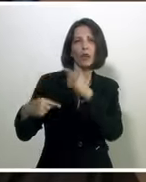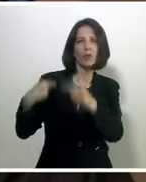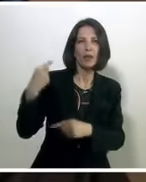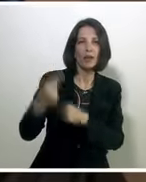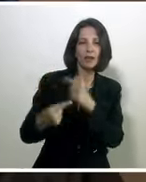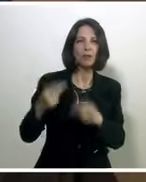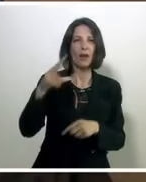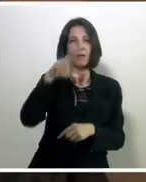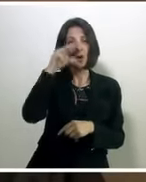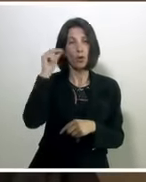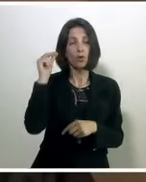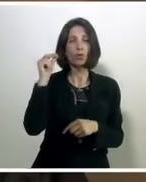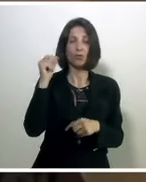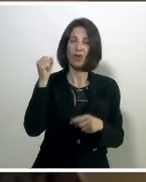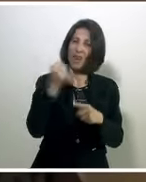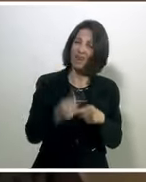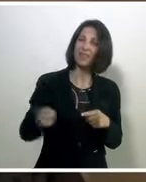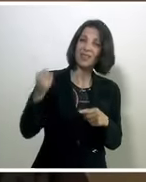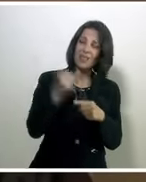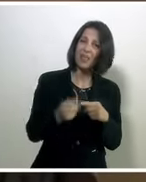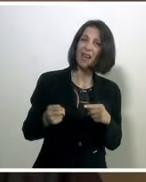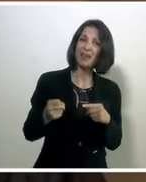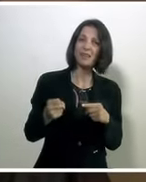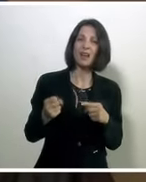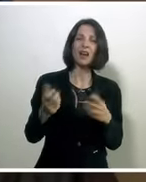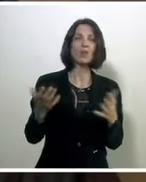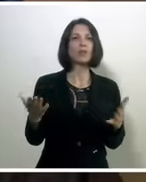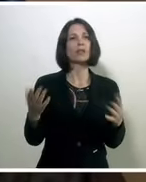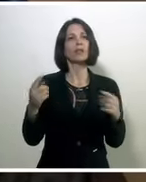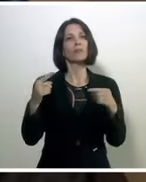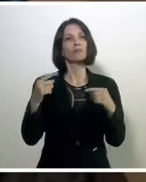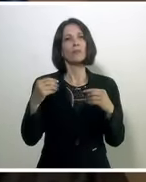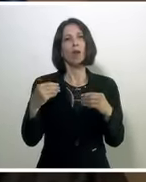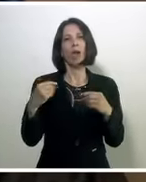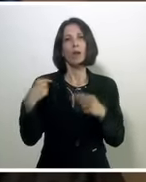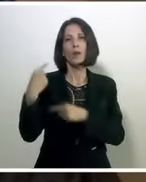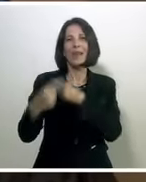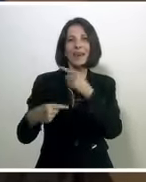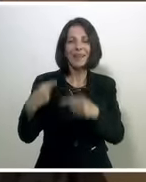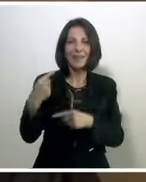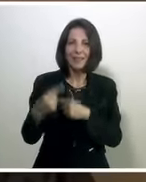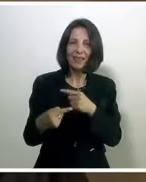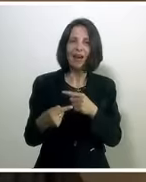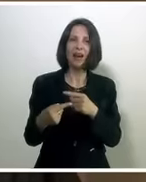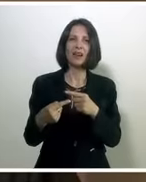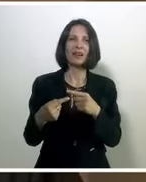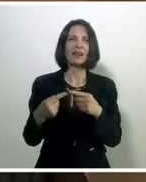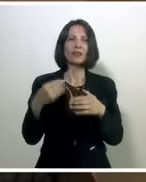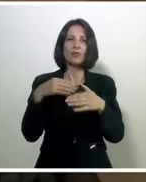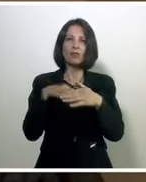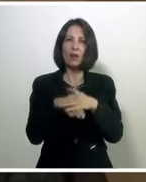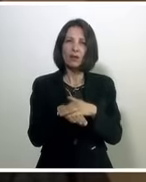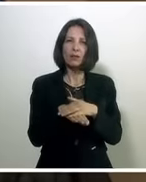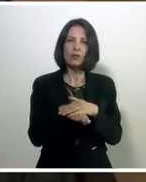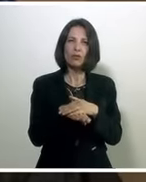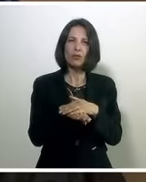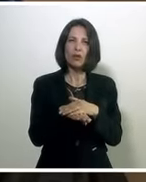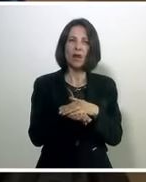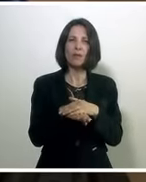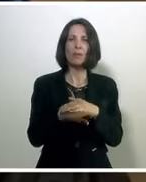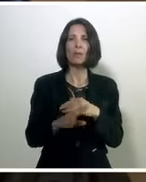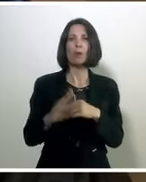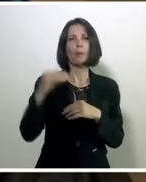semplicisticamente un segno del conservatorismo berlingueri e della sua mancata innovatività in realtà